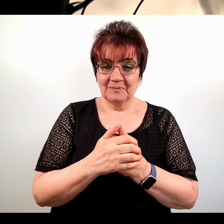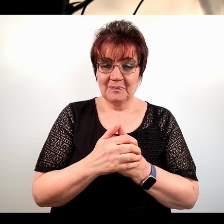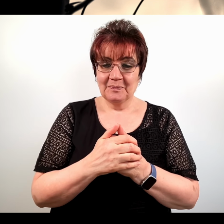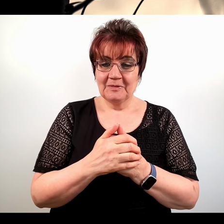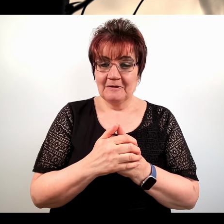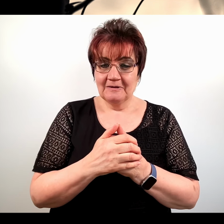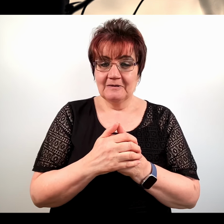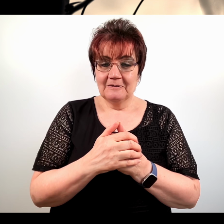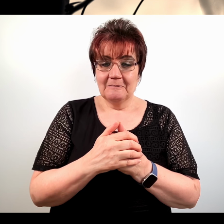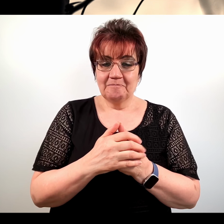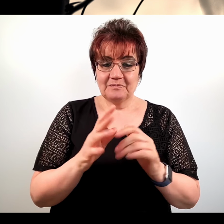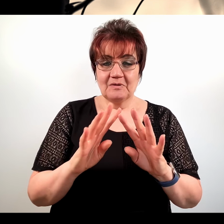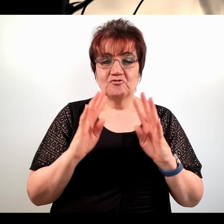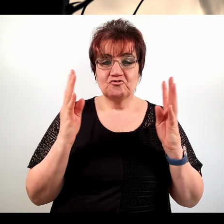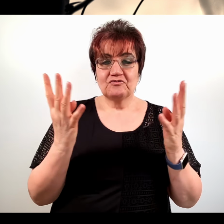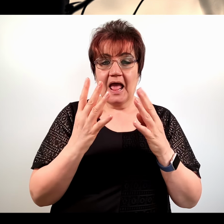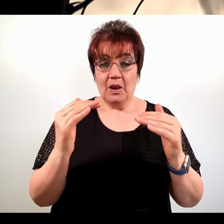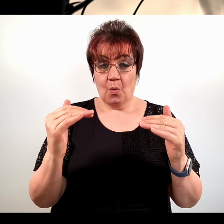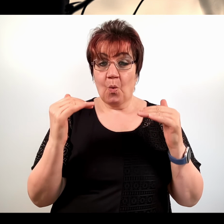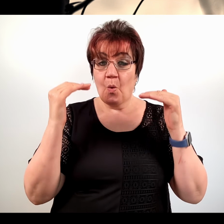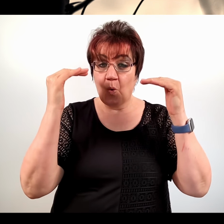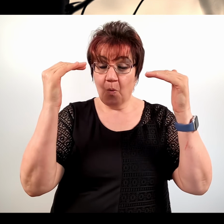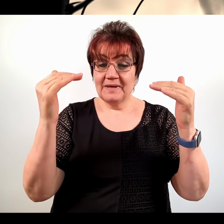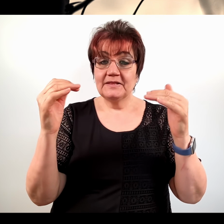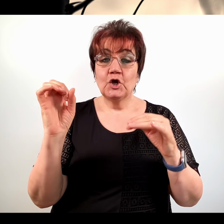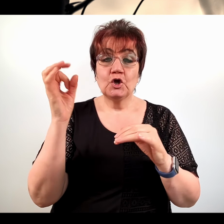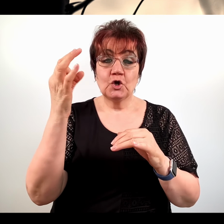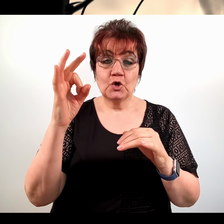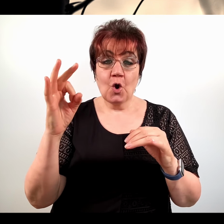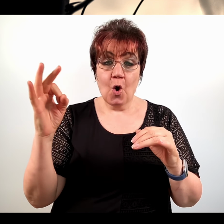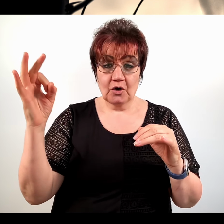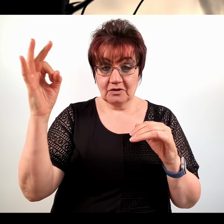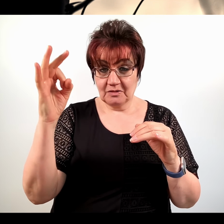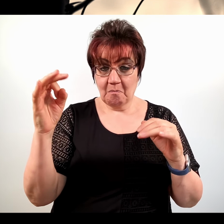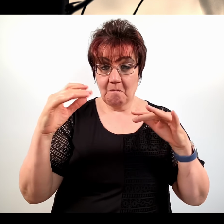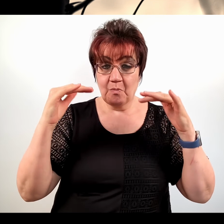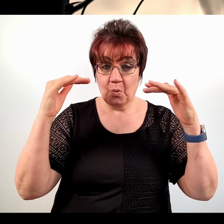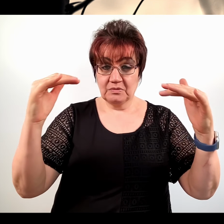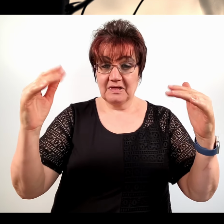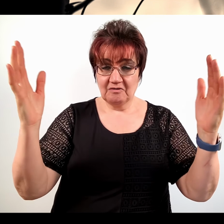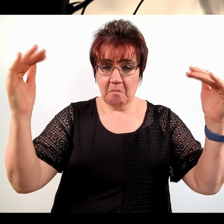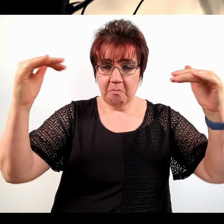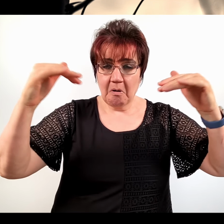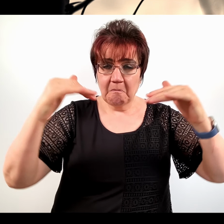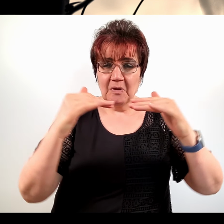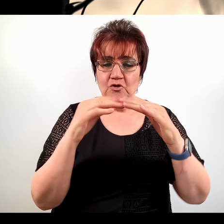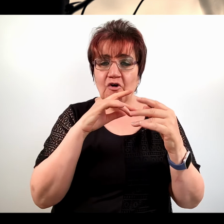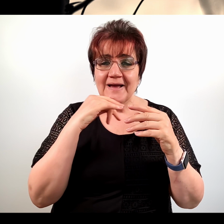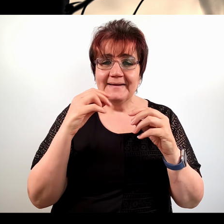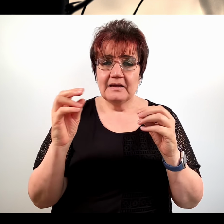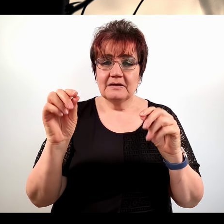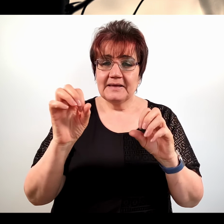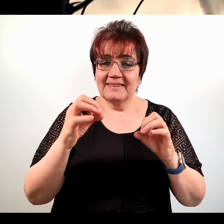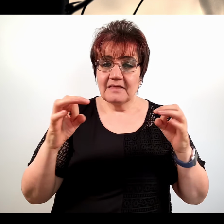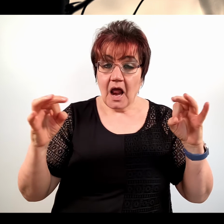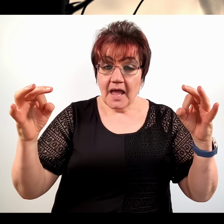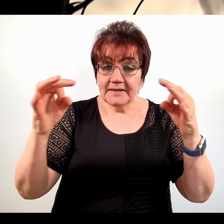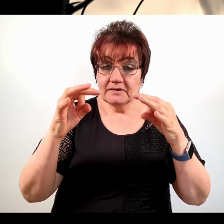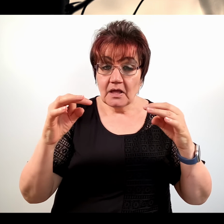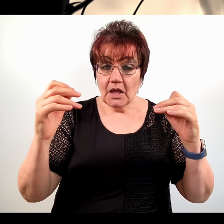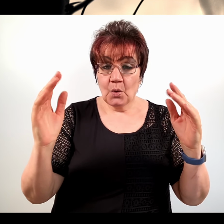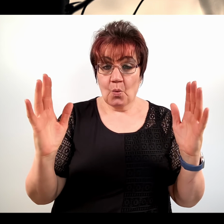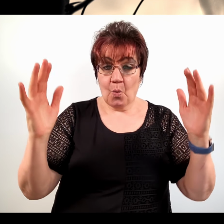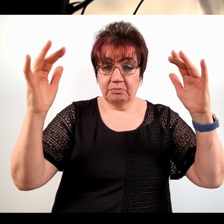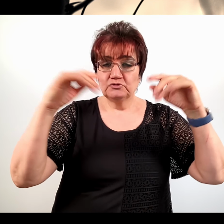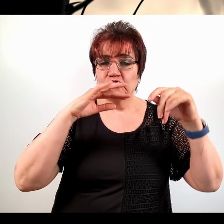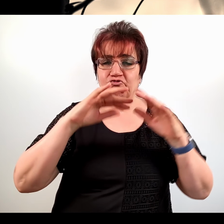Über den Stallungen war der Kornboden und die Decke bog sich schon durch. So viel Korn hatte der Bauer